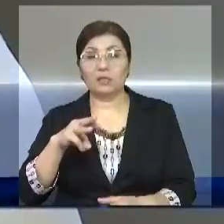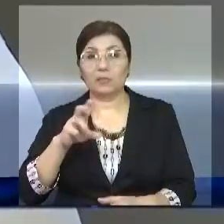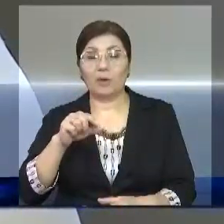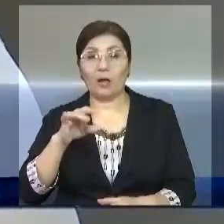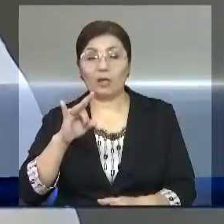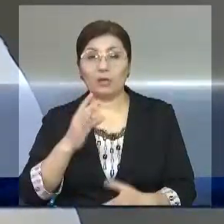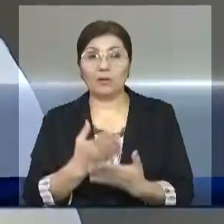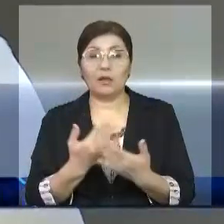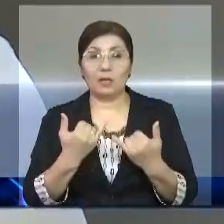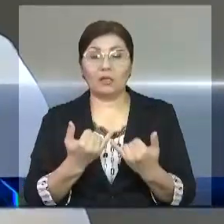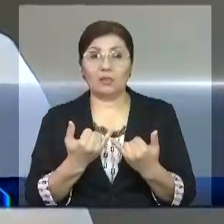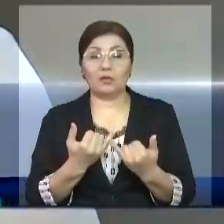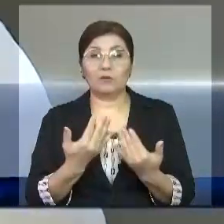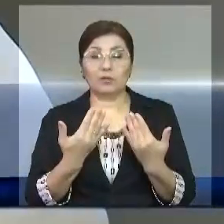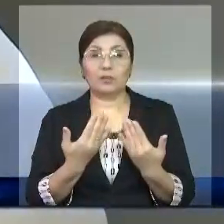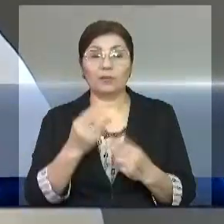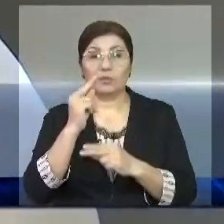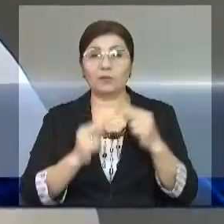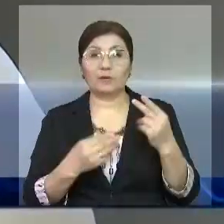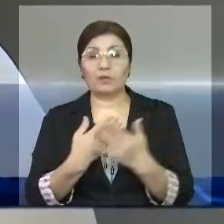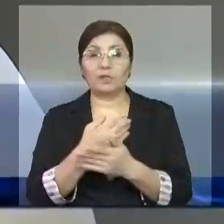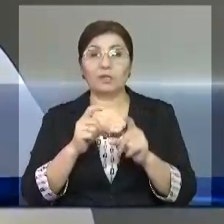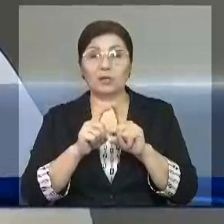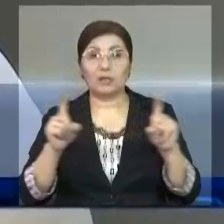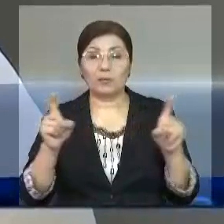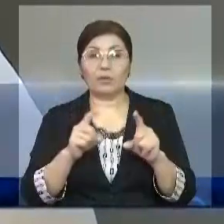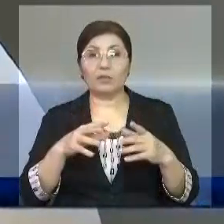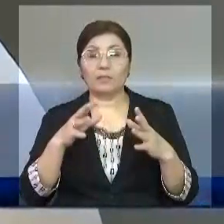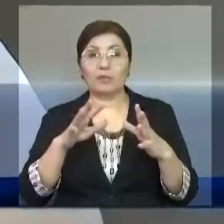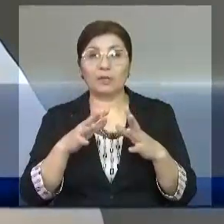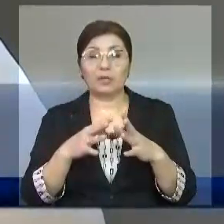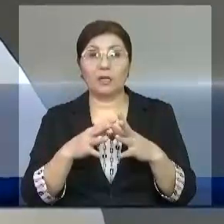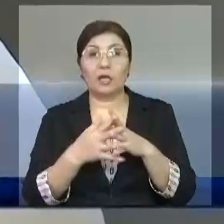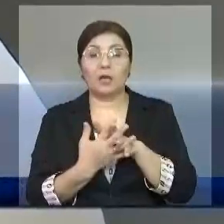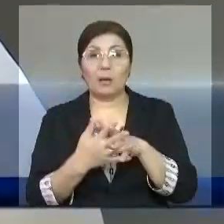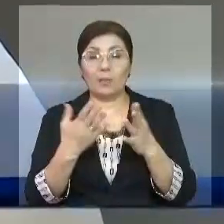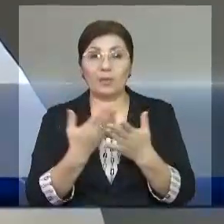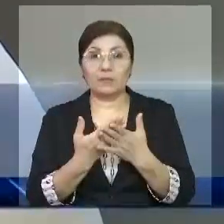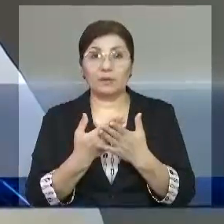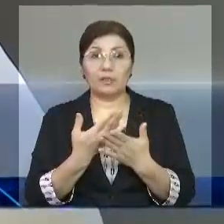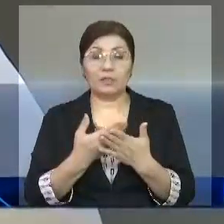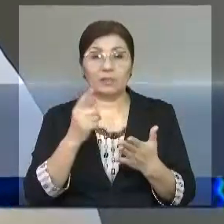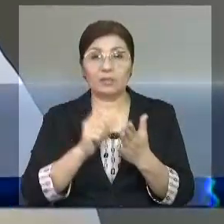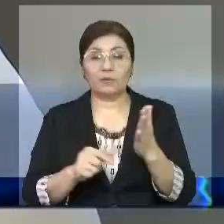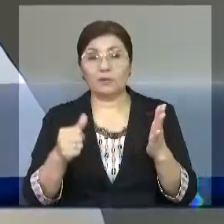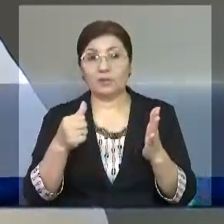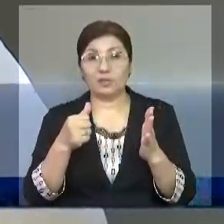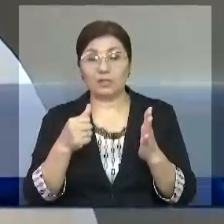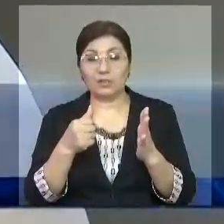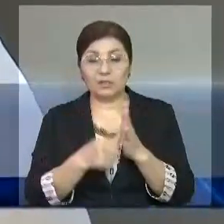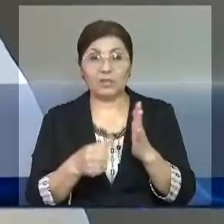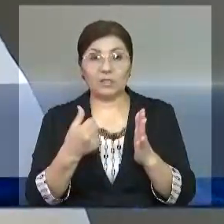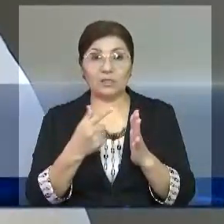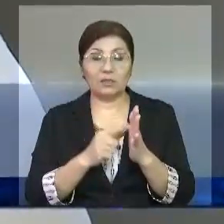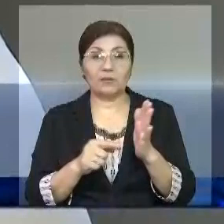будет решен за счет строительства новых школ в жилом массиве. Если это 60-я школа, 78-я школа обучается в трехсменном режиме, то